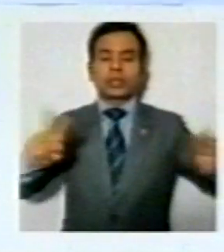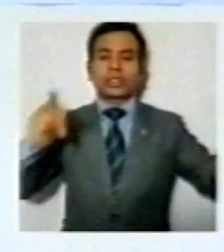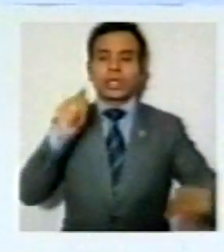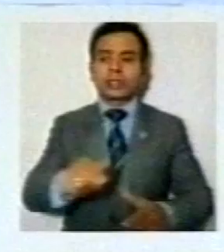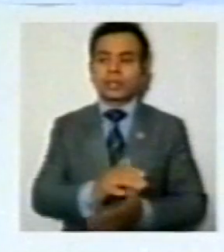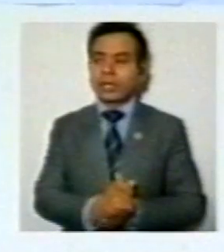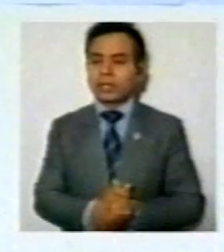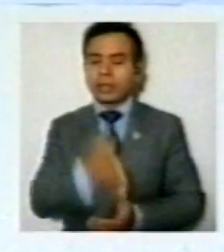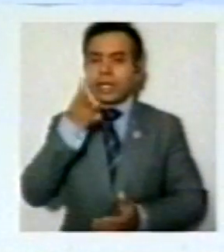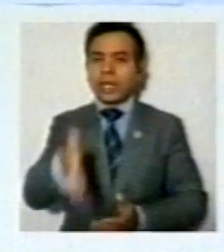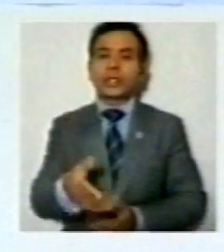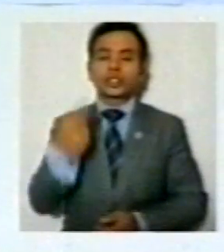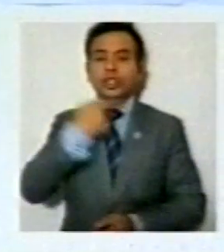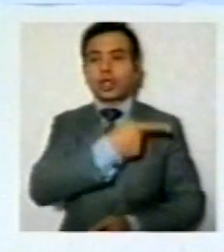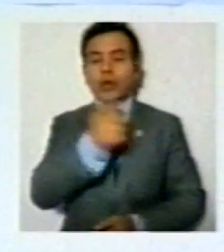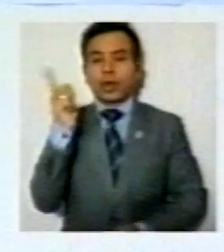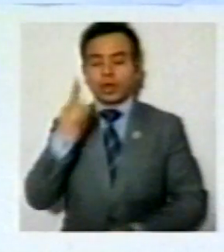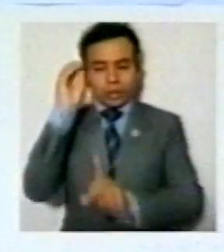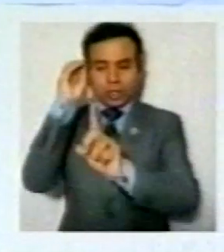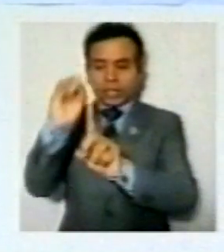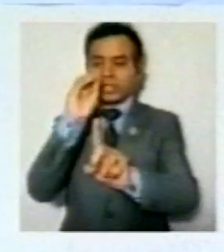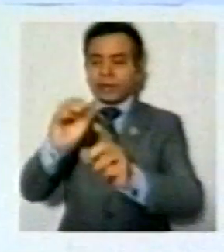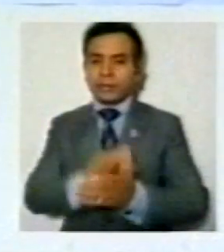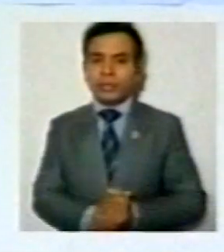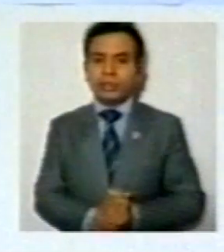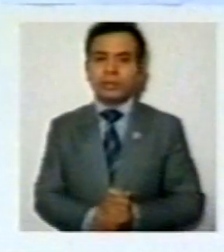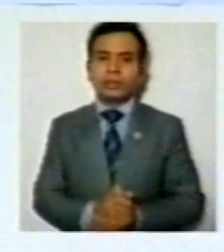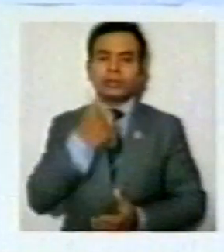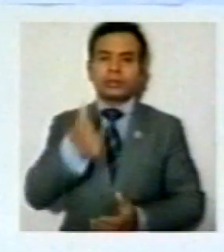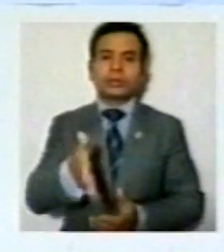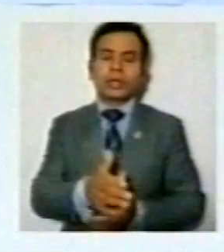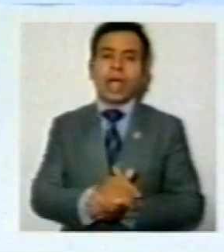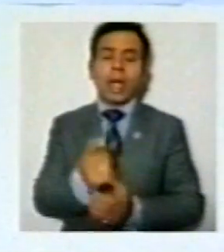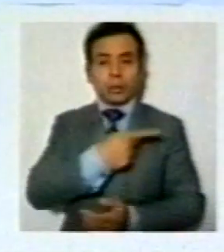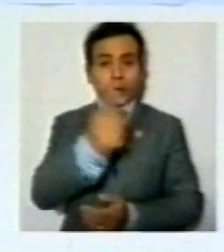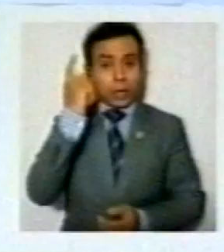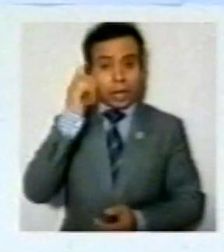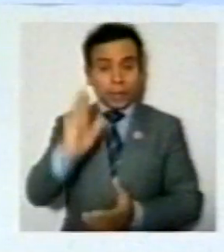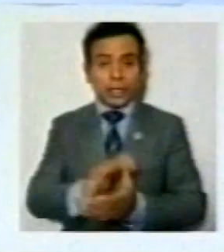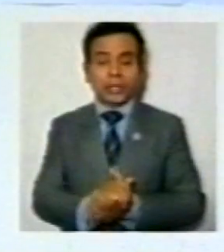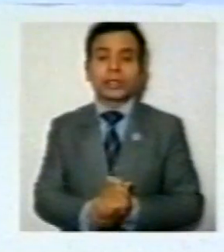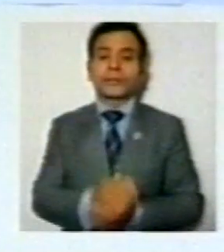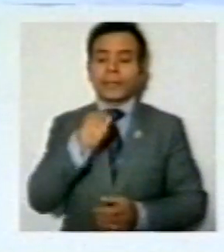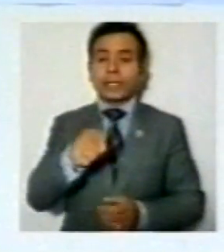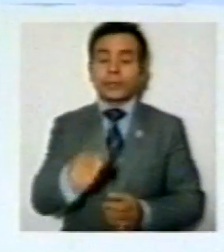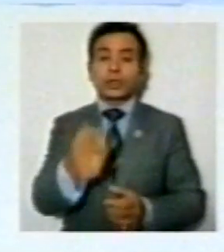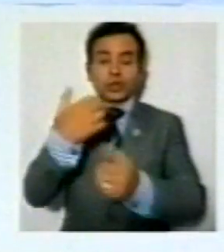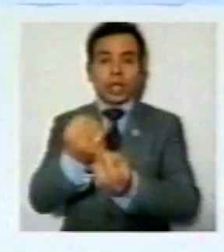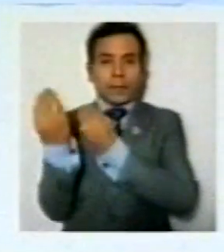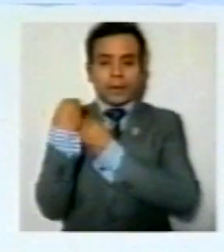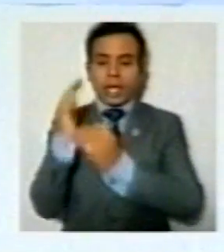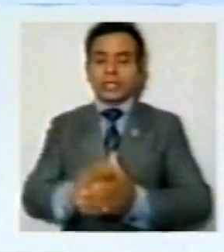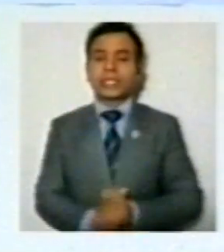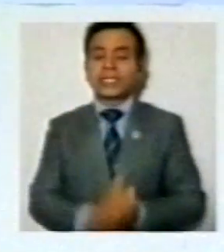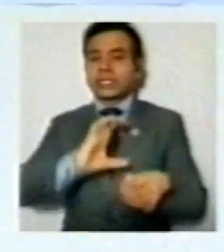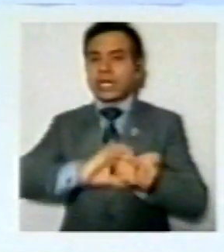www.dghs.gov.bd থেকে এগুলো ডাউনলোড করা যাবে। কারিগরি নির্দেশনাগুলি সর্বস্তরে একান্তভাবে প্রতিপালন করার জন্য